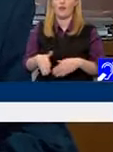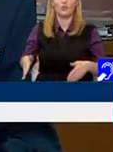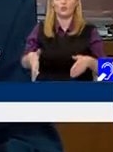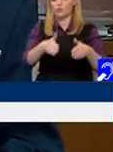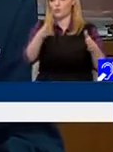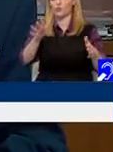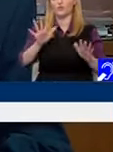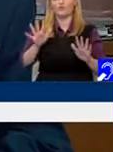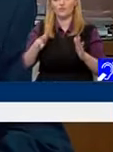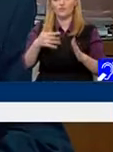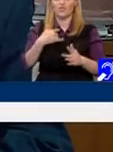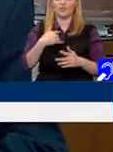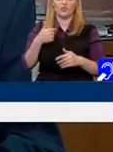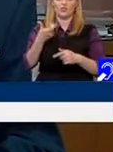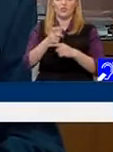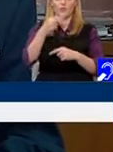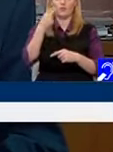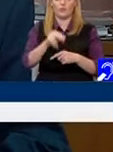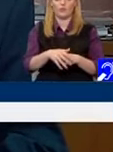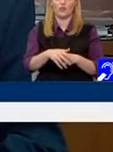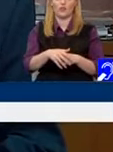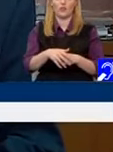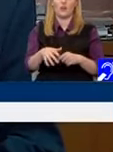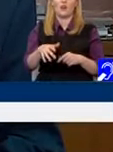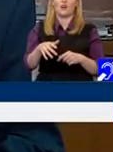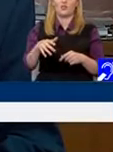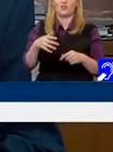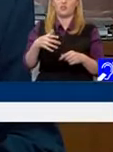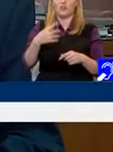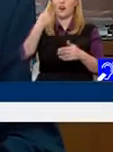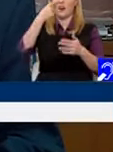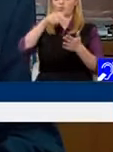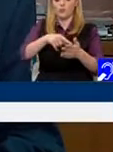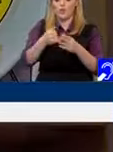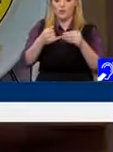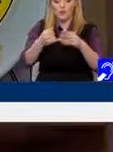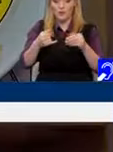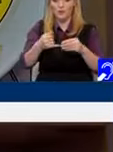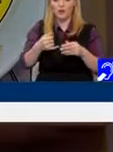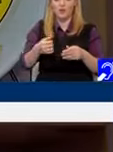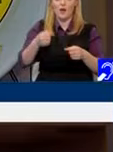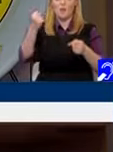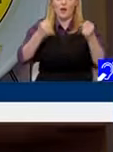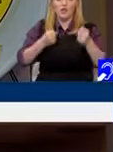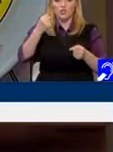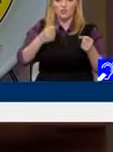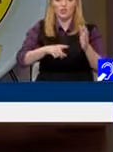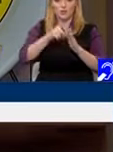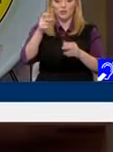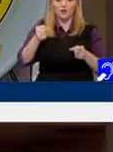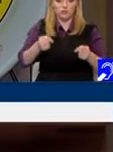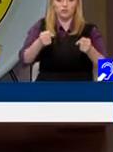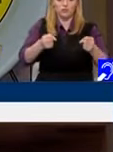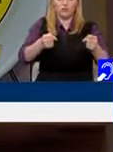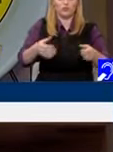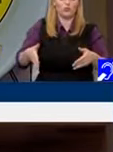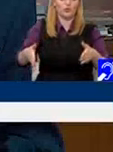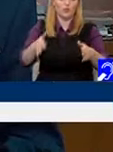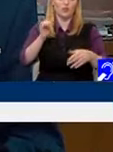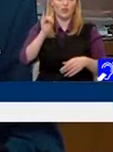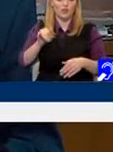pe locuri nu sunt chiar cele mai bune la noi și îl mai scuturăm până la spital, deci șansele scad de viață poate chiar. Deci este